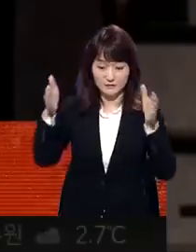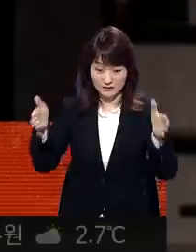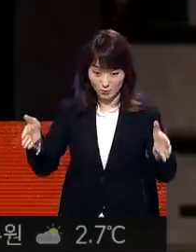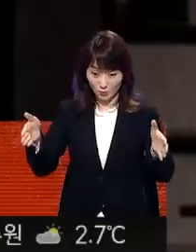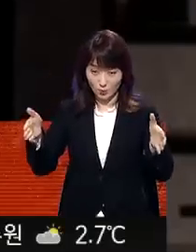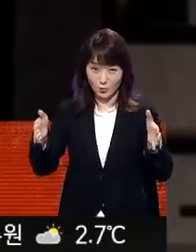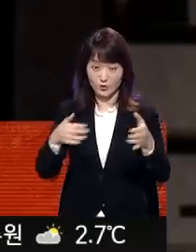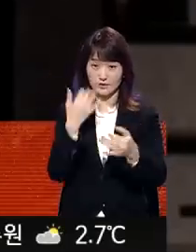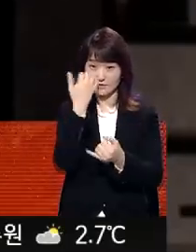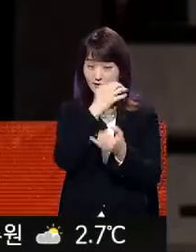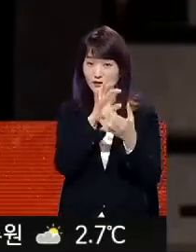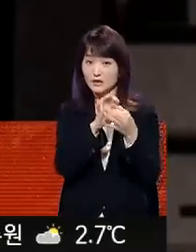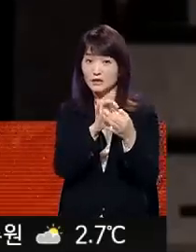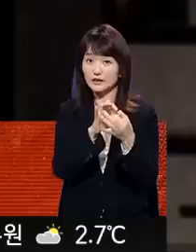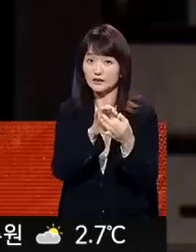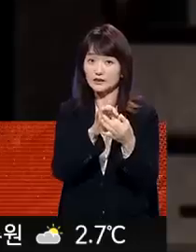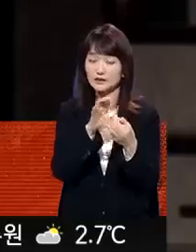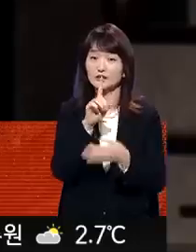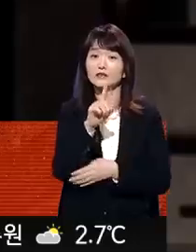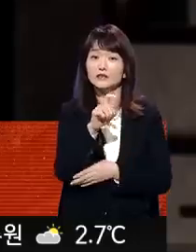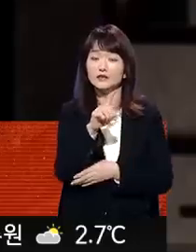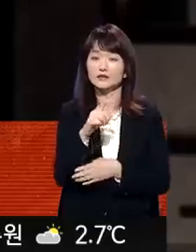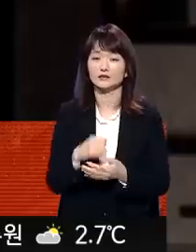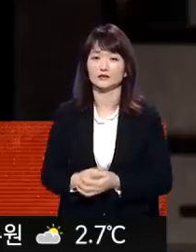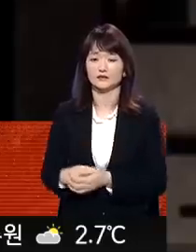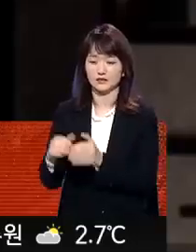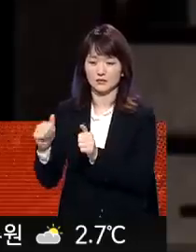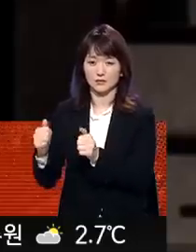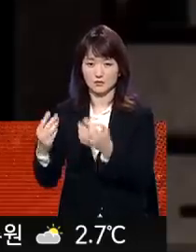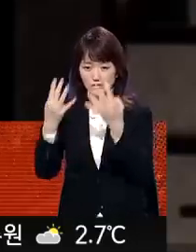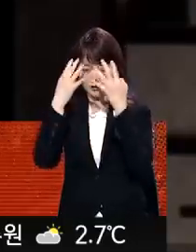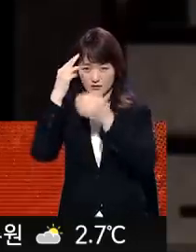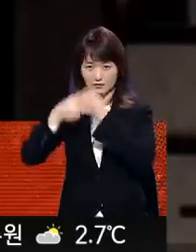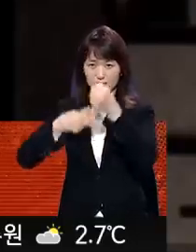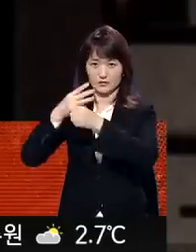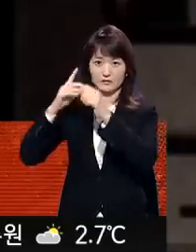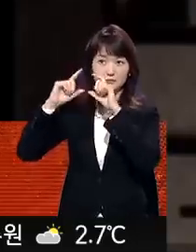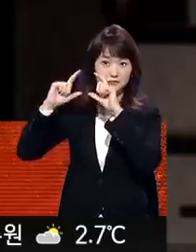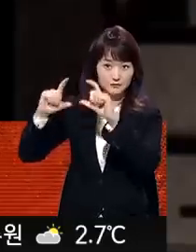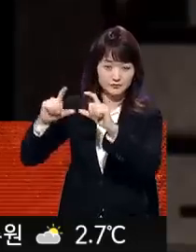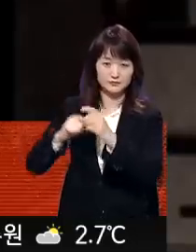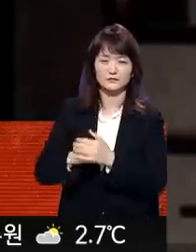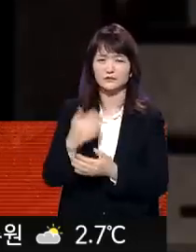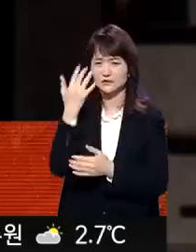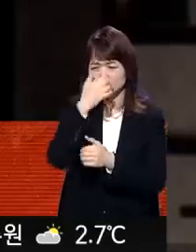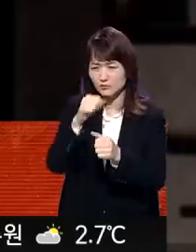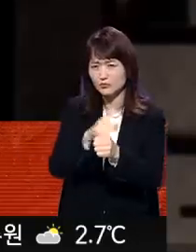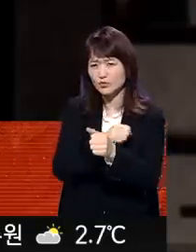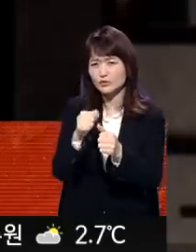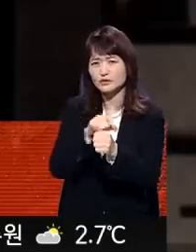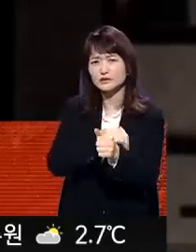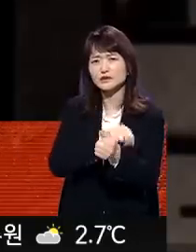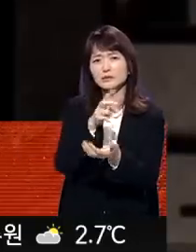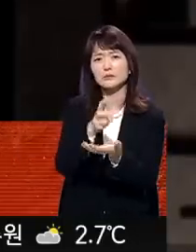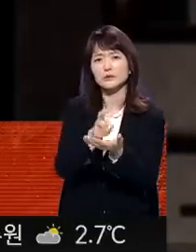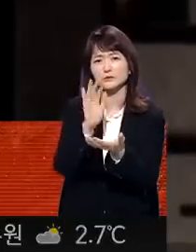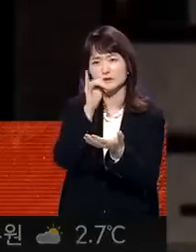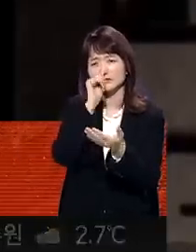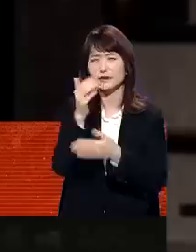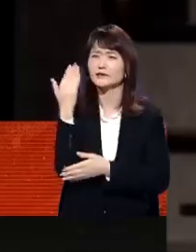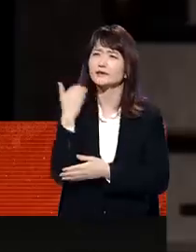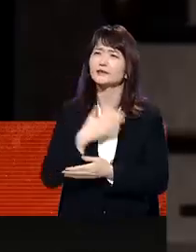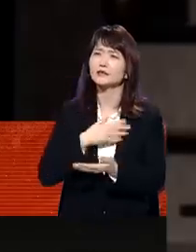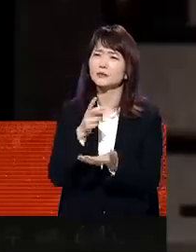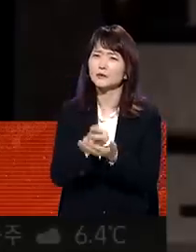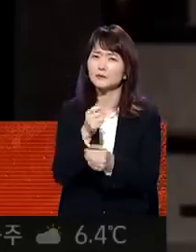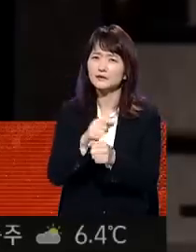근데 법원이 3년을 선고했다. 사실 이게 성폭력 처리 특례법 위반이 될 수 있는 것이고 옛날에 제가 이 법을 만들 때 이런